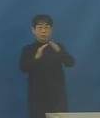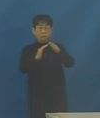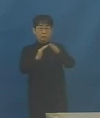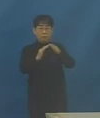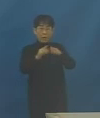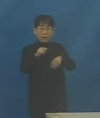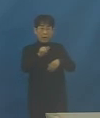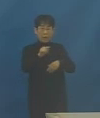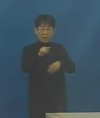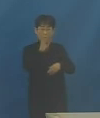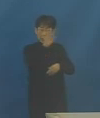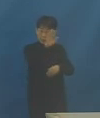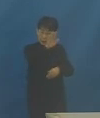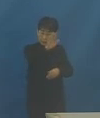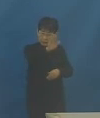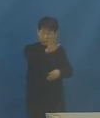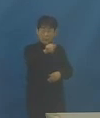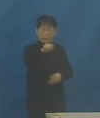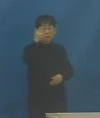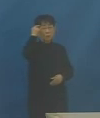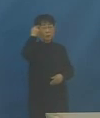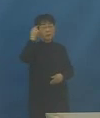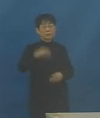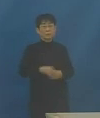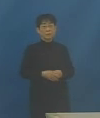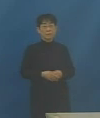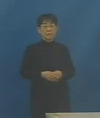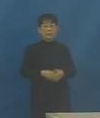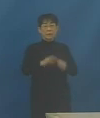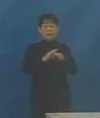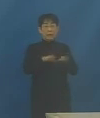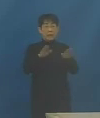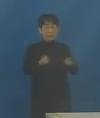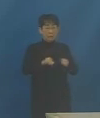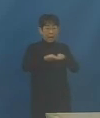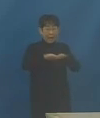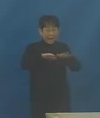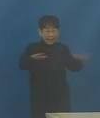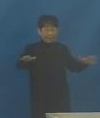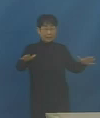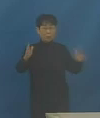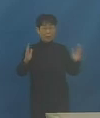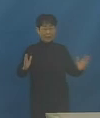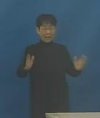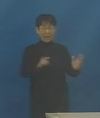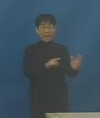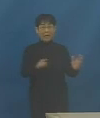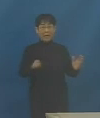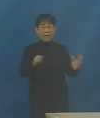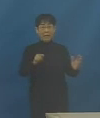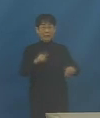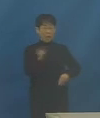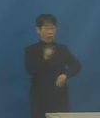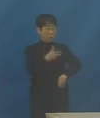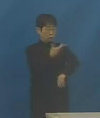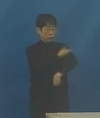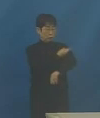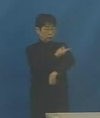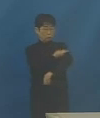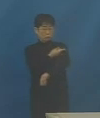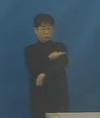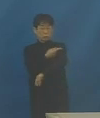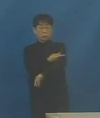てもいいと思いますしたがいましてこの流行っている時ですねできるだけ早くこの接種を進めるということが